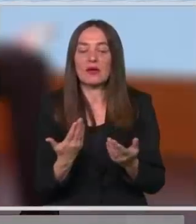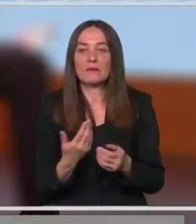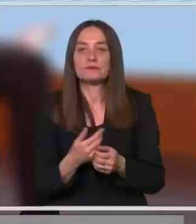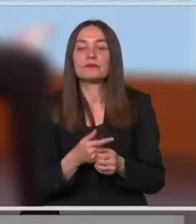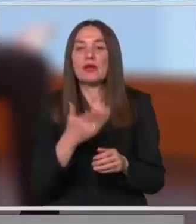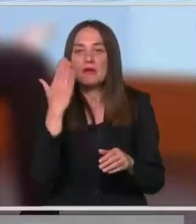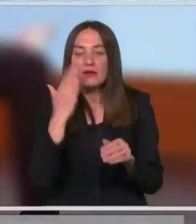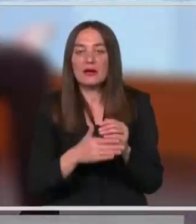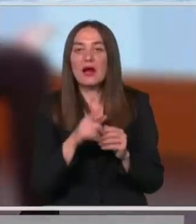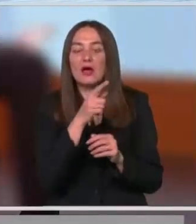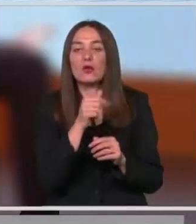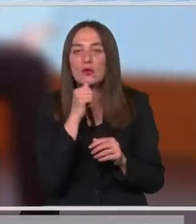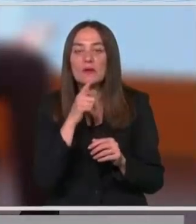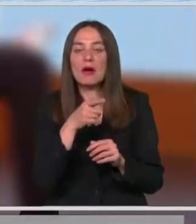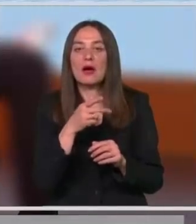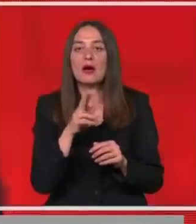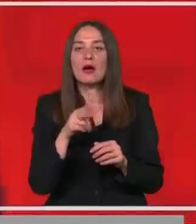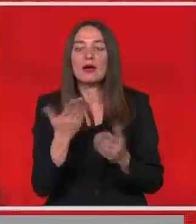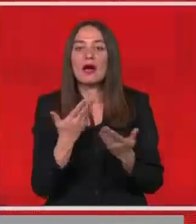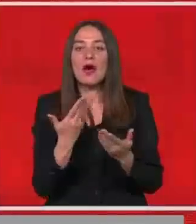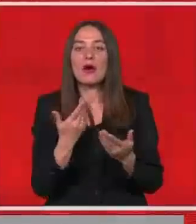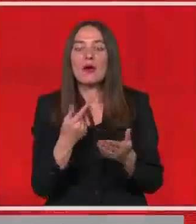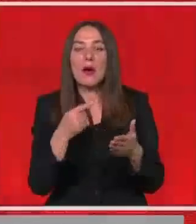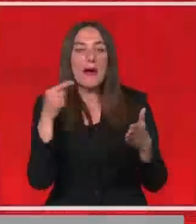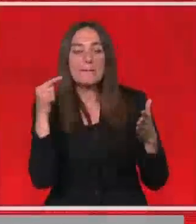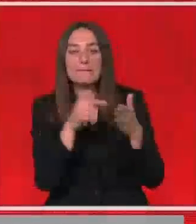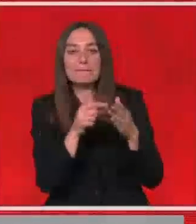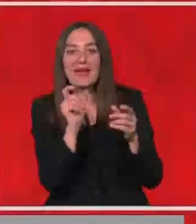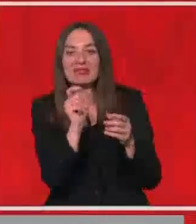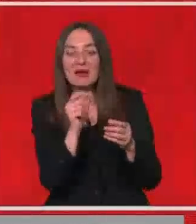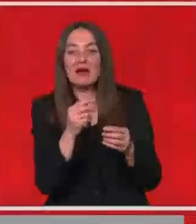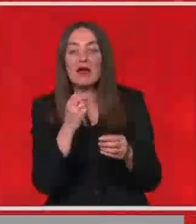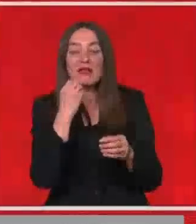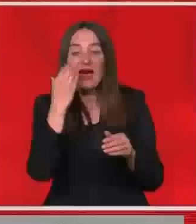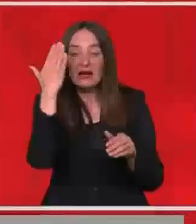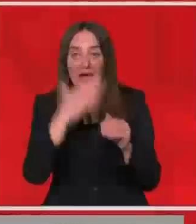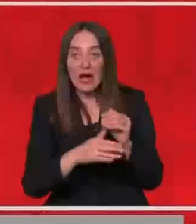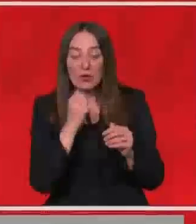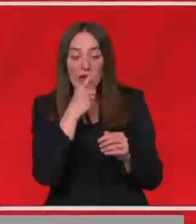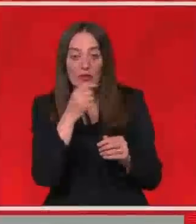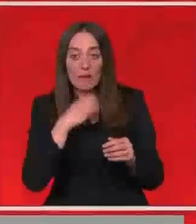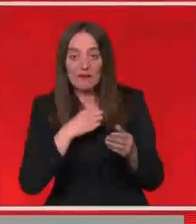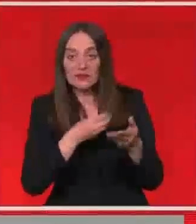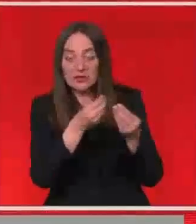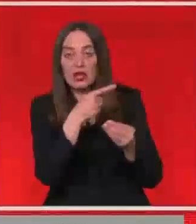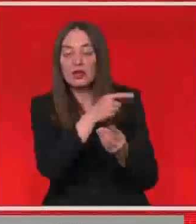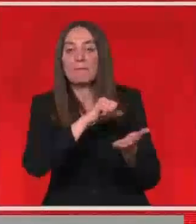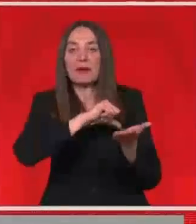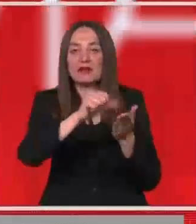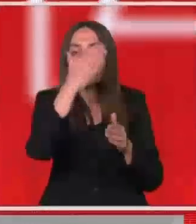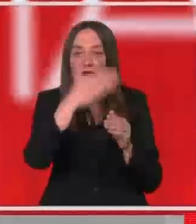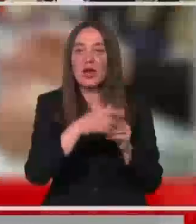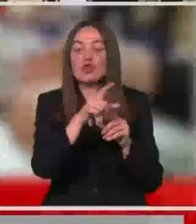imate izlazite. Imate takozvani bullet payment, dakle kao metak payment, na kraju kada dospeva ta obveznica, vi to i plaćate i